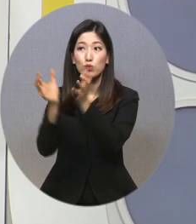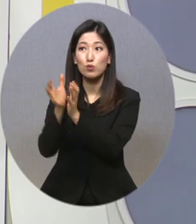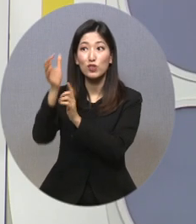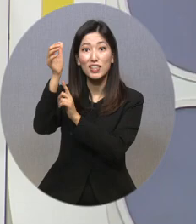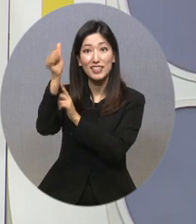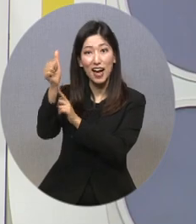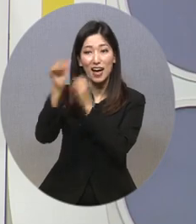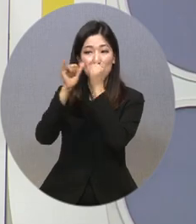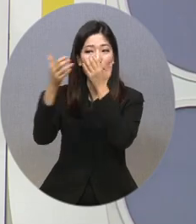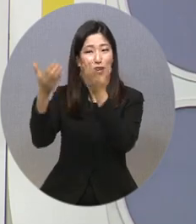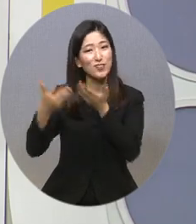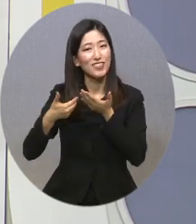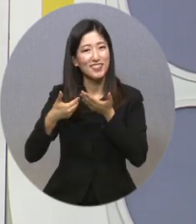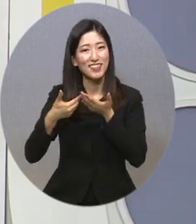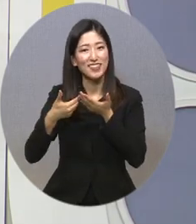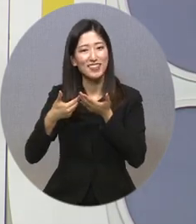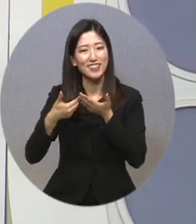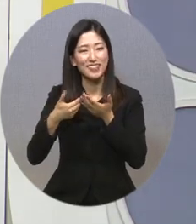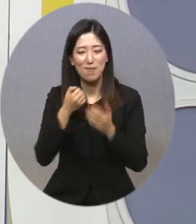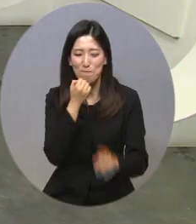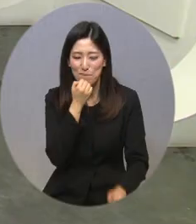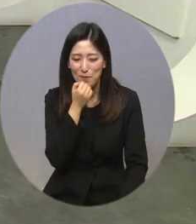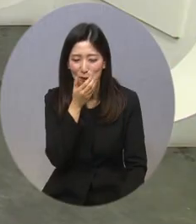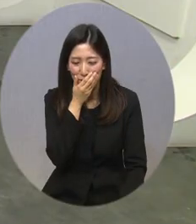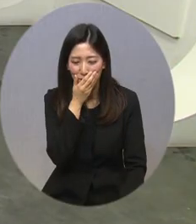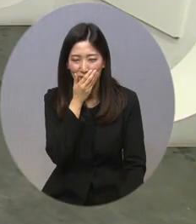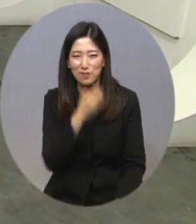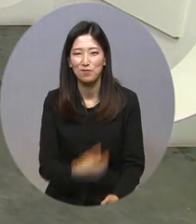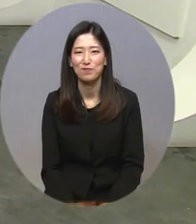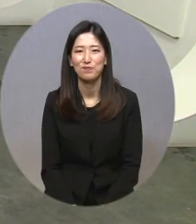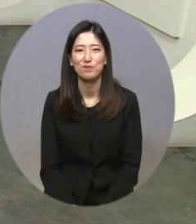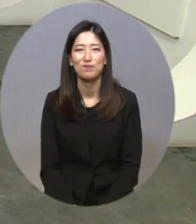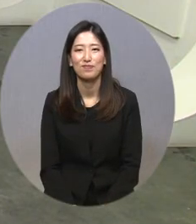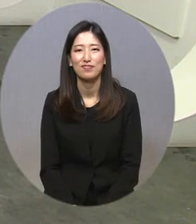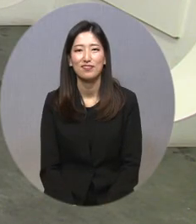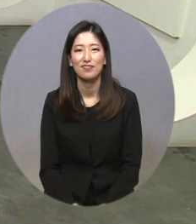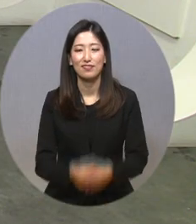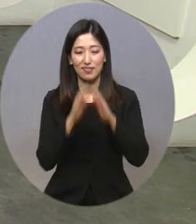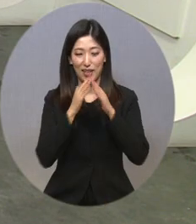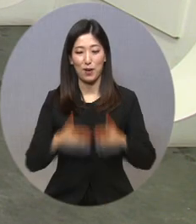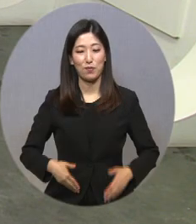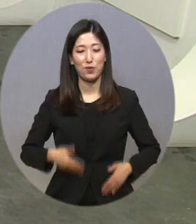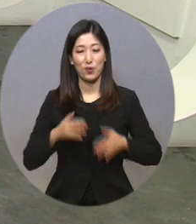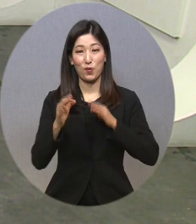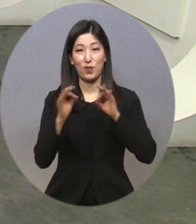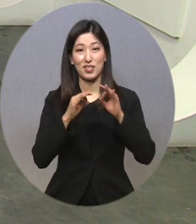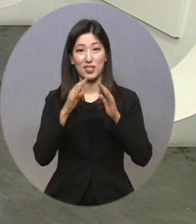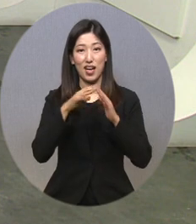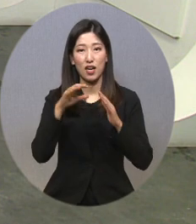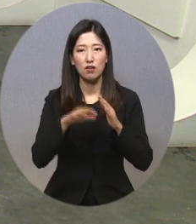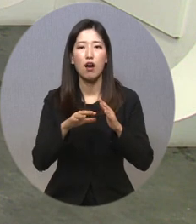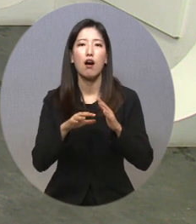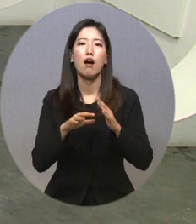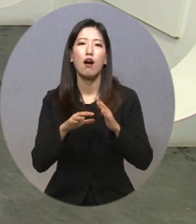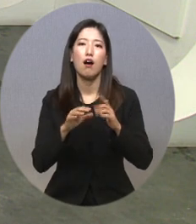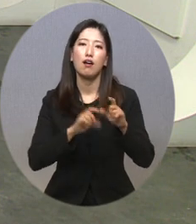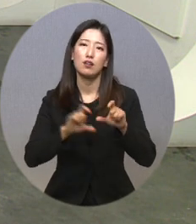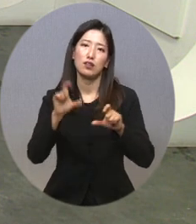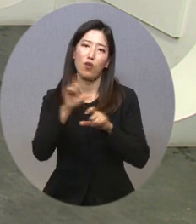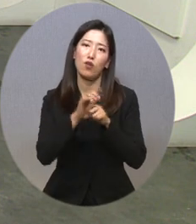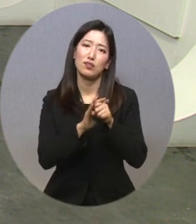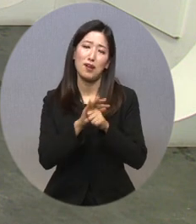상 주셨죠? 아, 그래요? 네. 예, 남도장터가 여러분께 뜨거운 사랑을 받은 것은